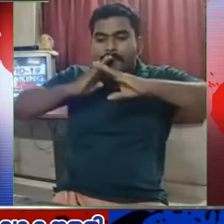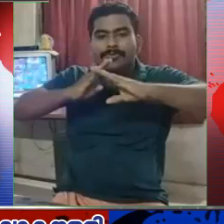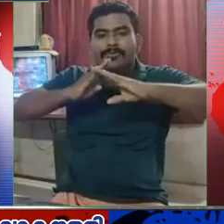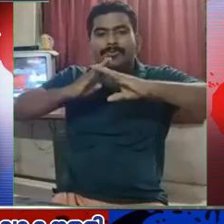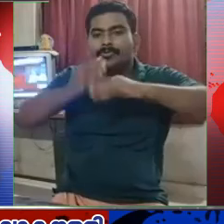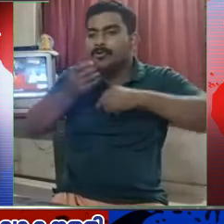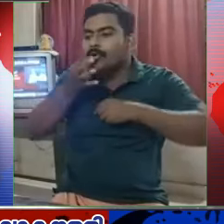മാസ്ക് ധരിക്കുന്നത്